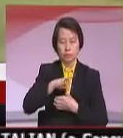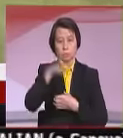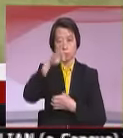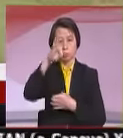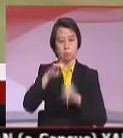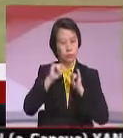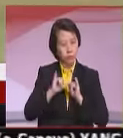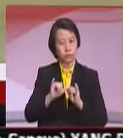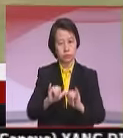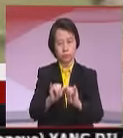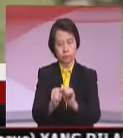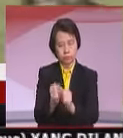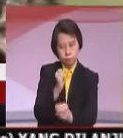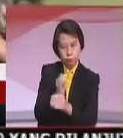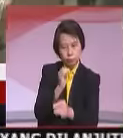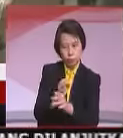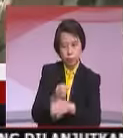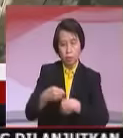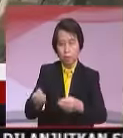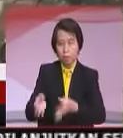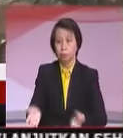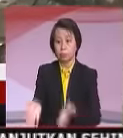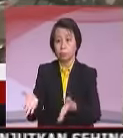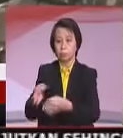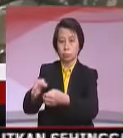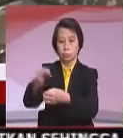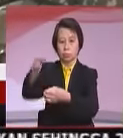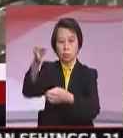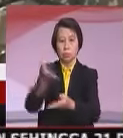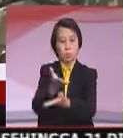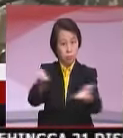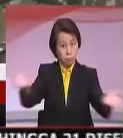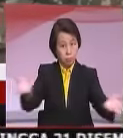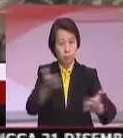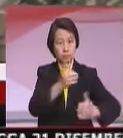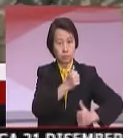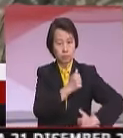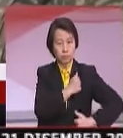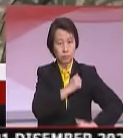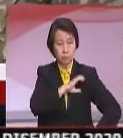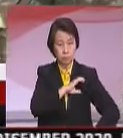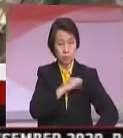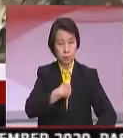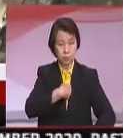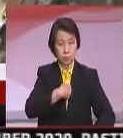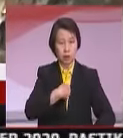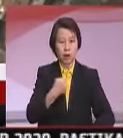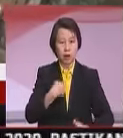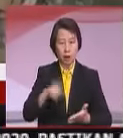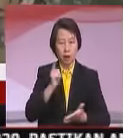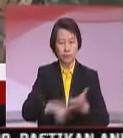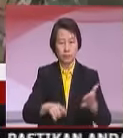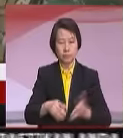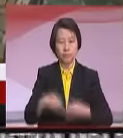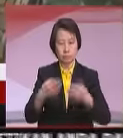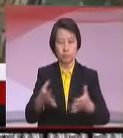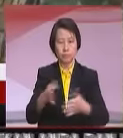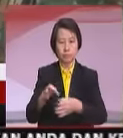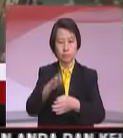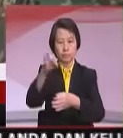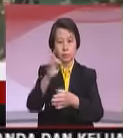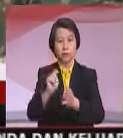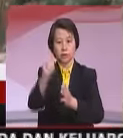akan terus berusaha dan memberikan semangat yang ada pada anggota saya. Daripada apa saya pergi lawatan tu, memang dia bersemangat